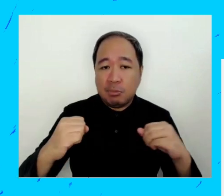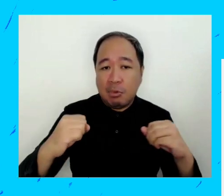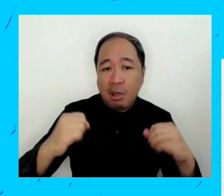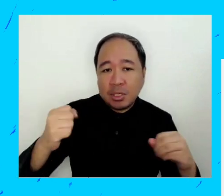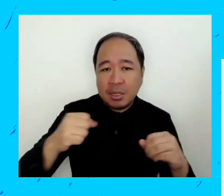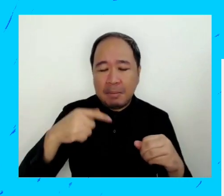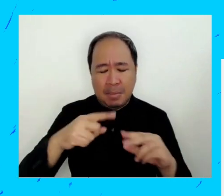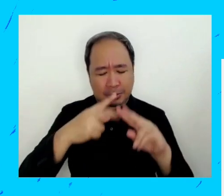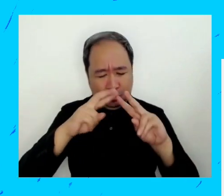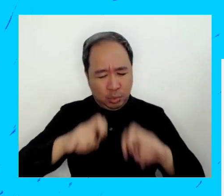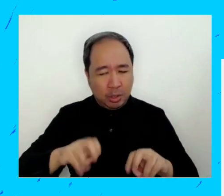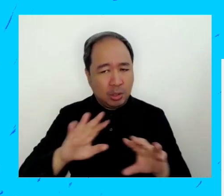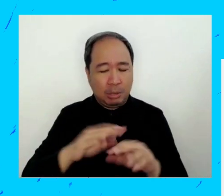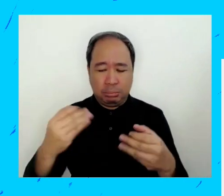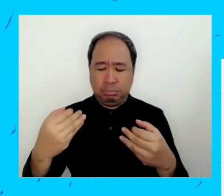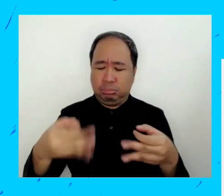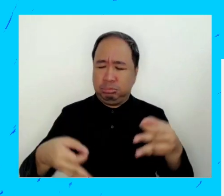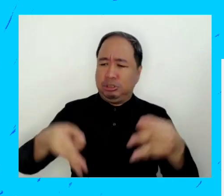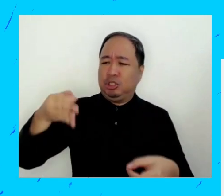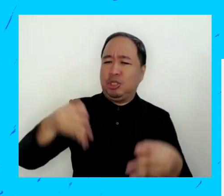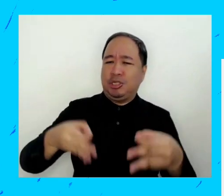jeunes.